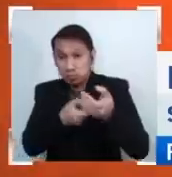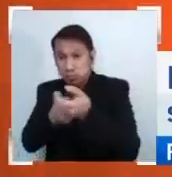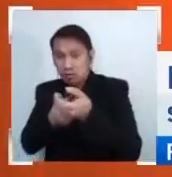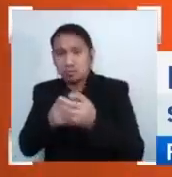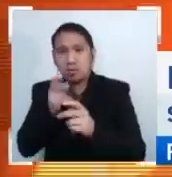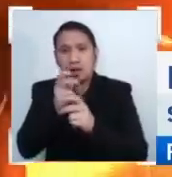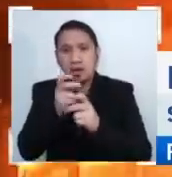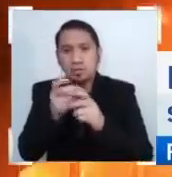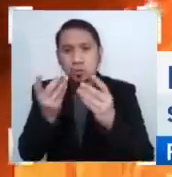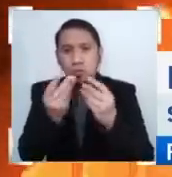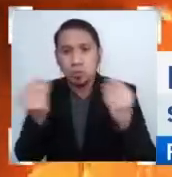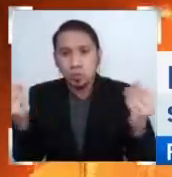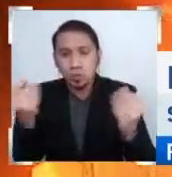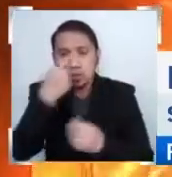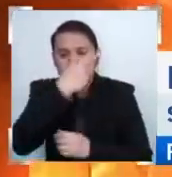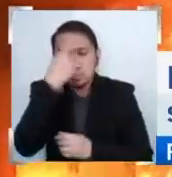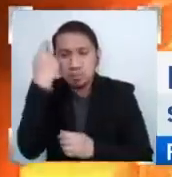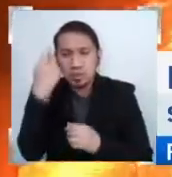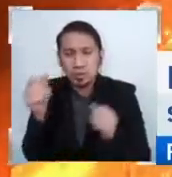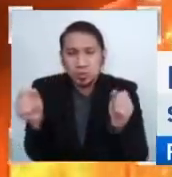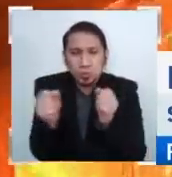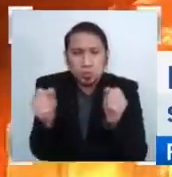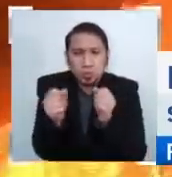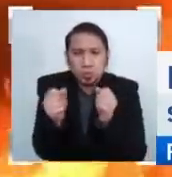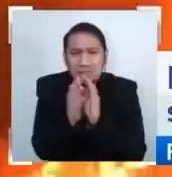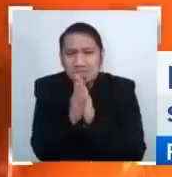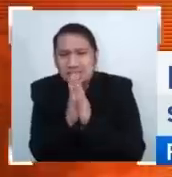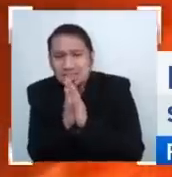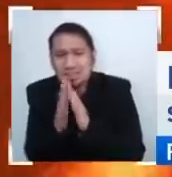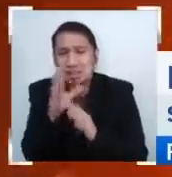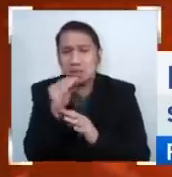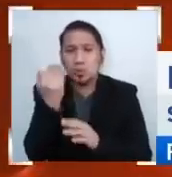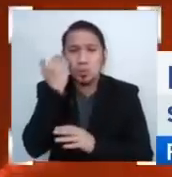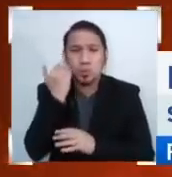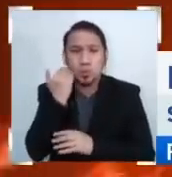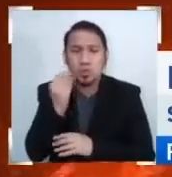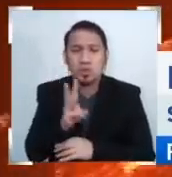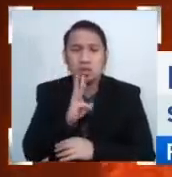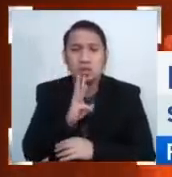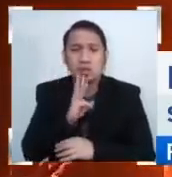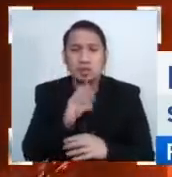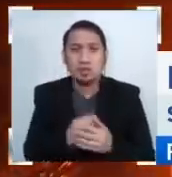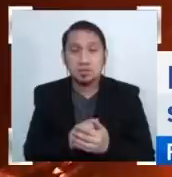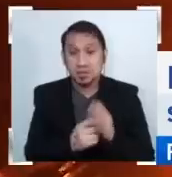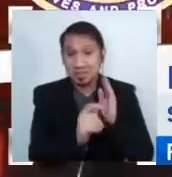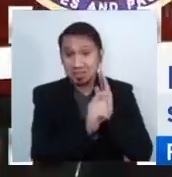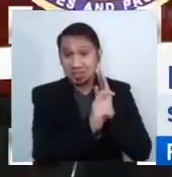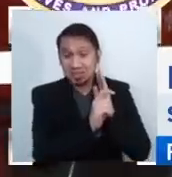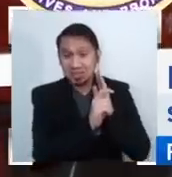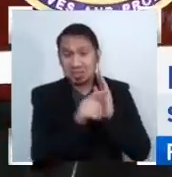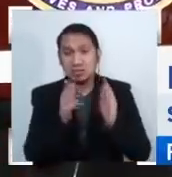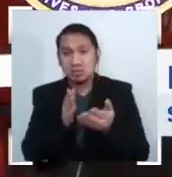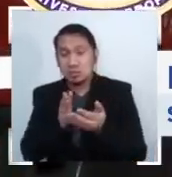sa sunog dahil sa sikip ng lugar at kakulangan sa supply ng tubig. Mga fire truck ko galing ng part ng Maynila ay